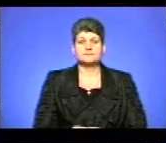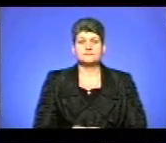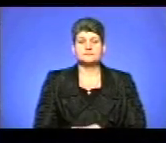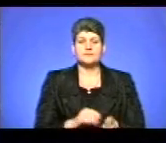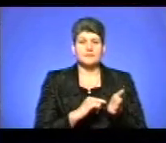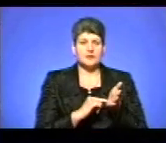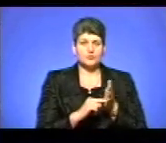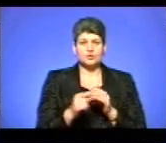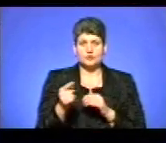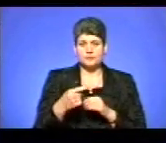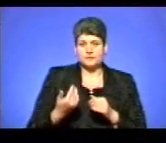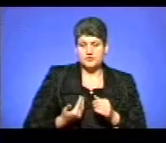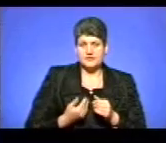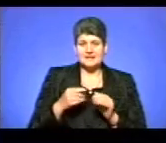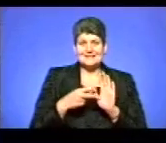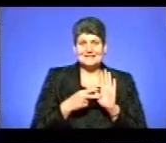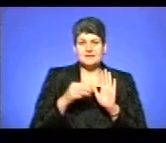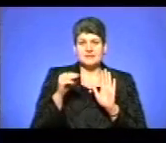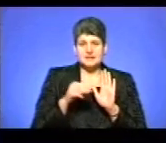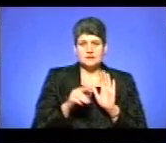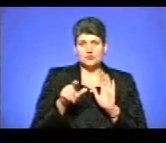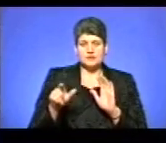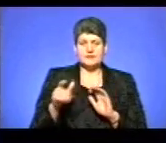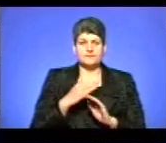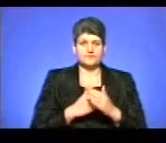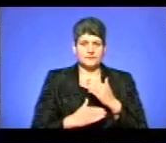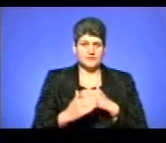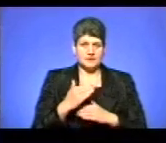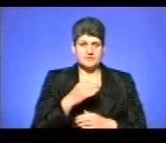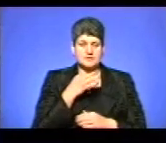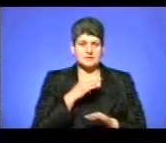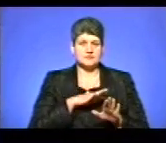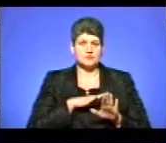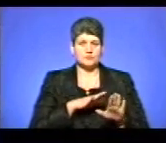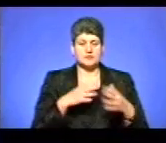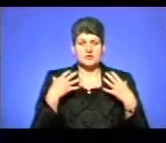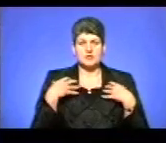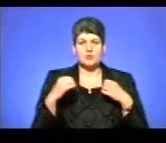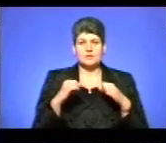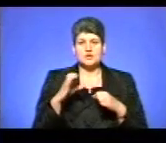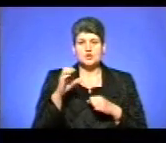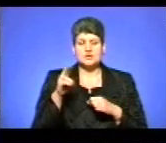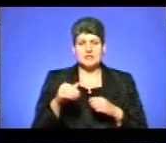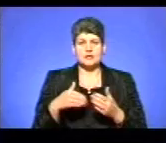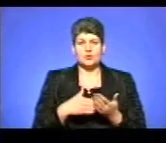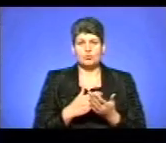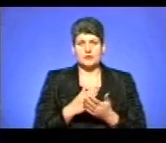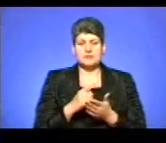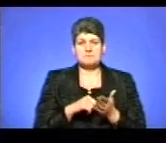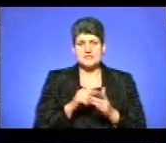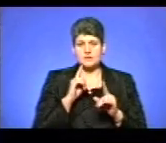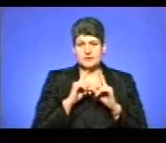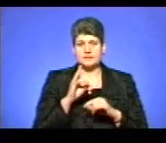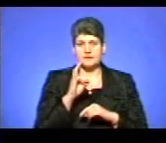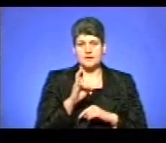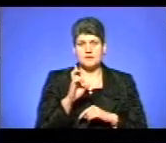Зазначу, у Тернополі проживає майже 7 тисяч людей з інвалідністю, повідомила заступник начальника управління соціальної політики міської ради